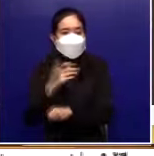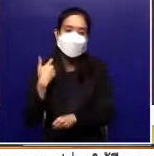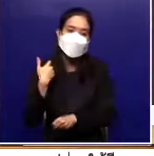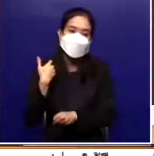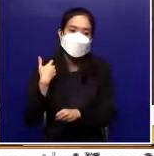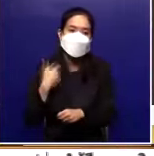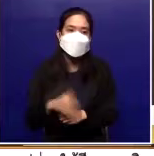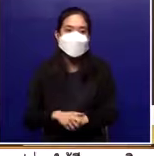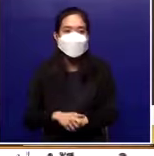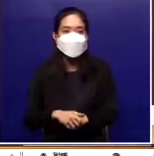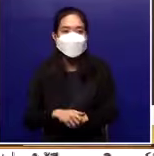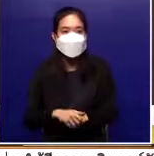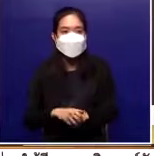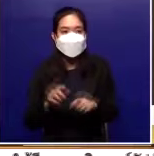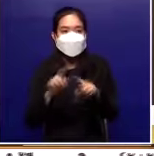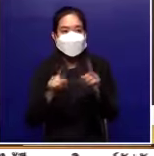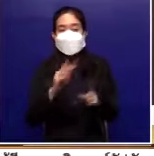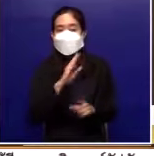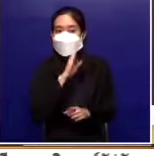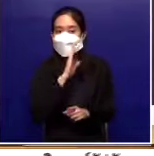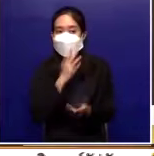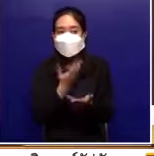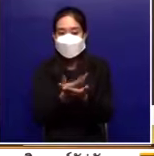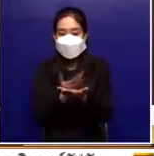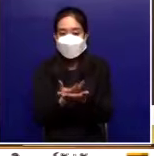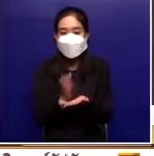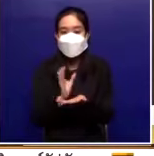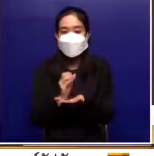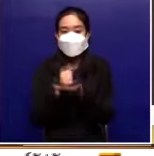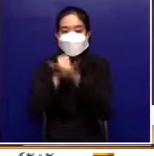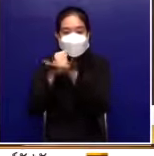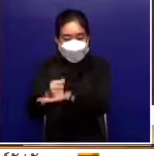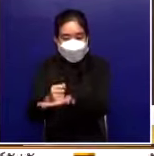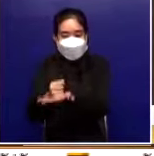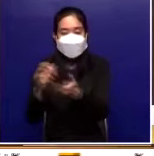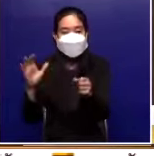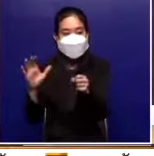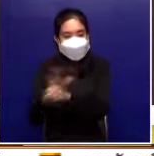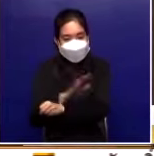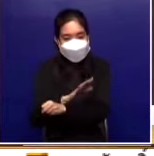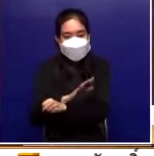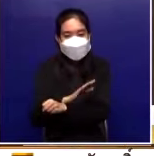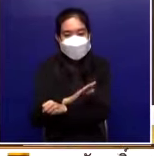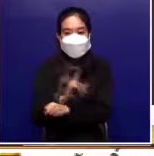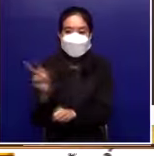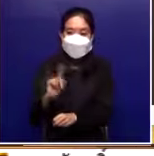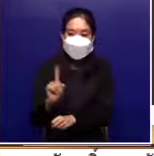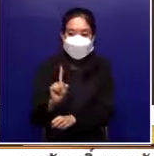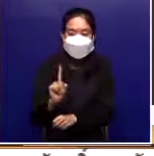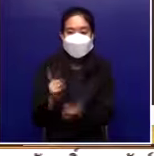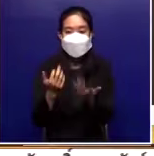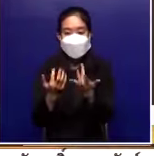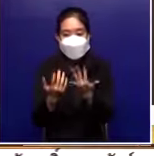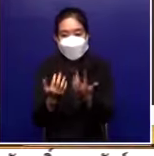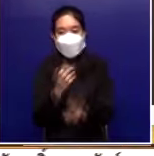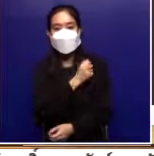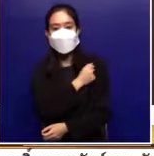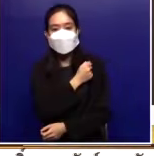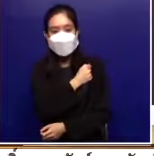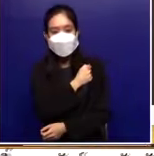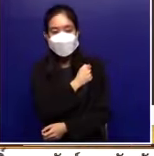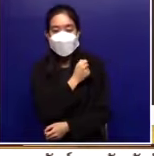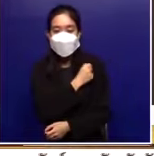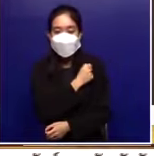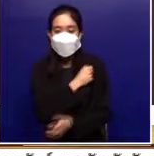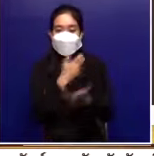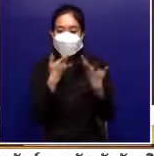พรุ่งนี้ไม่มีอะไรกินตายทั้งครอบครัวกับกั้นใจคืนนี้กินน้ำเปล่าแล้วพรุ่งนี้รอดเพราะเก็บเงินที่จะลงไปตำน้ำ